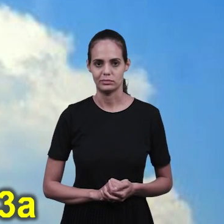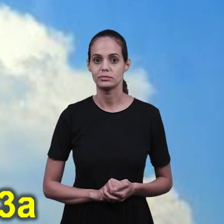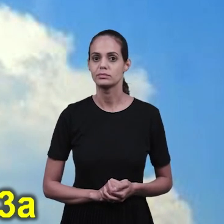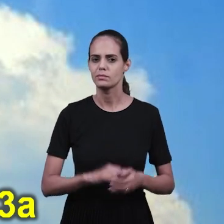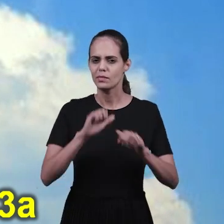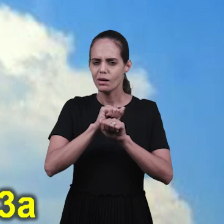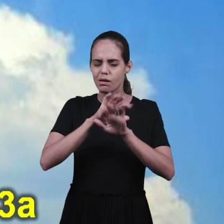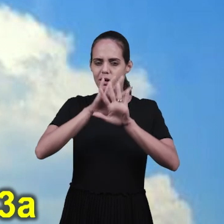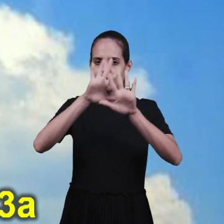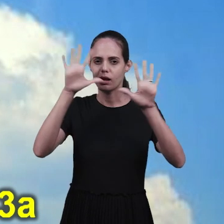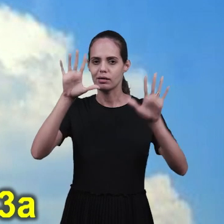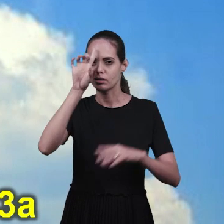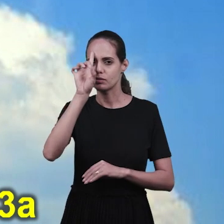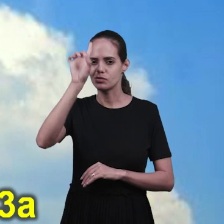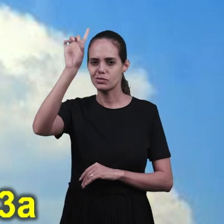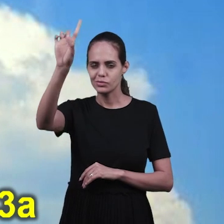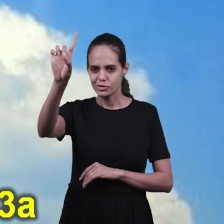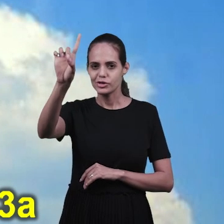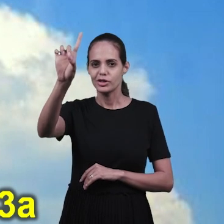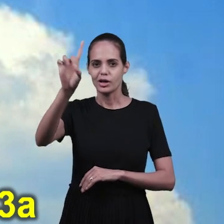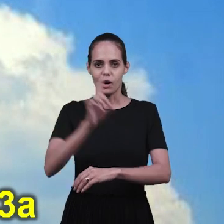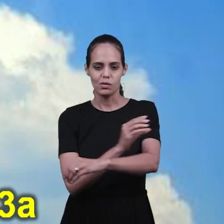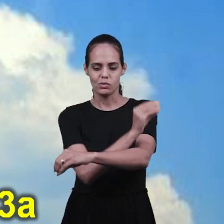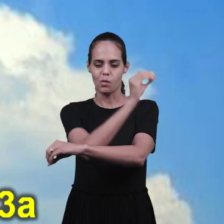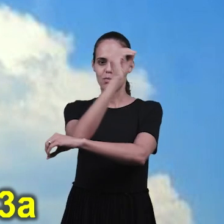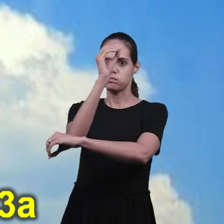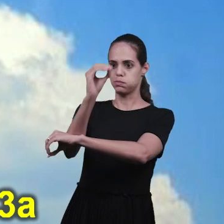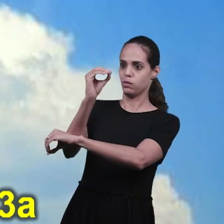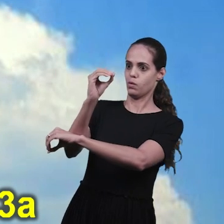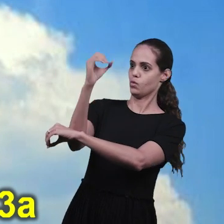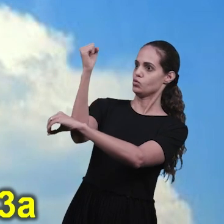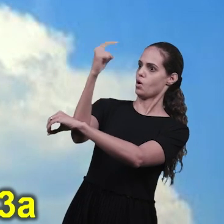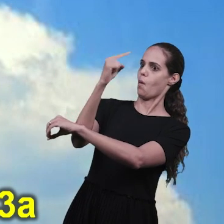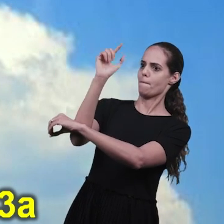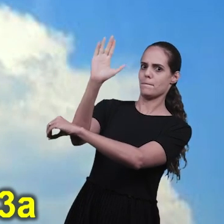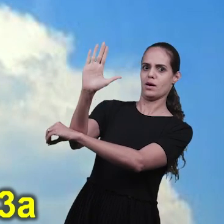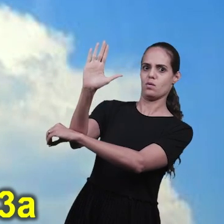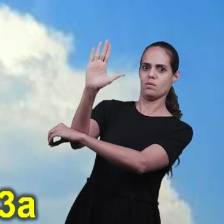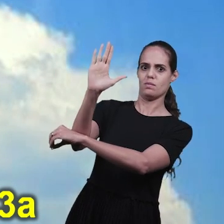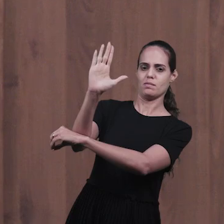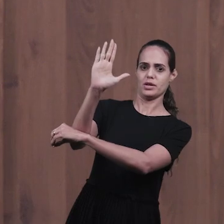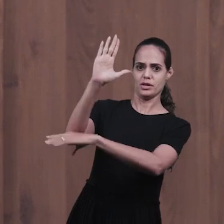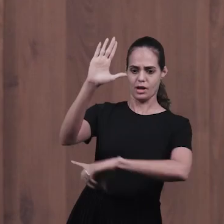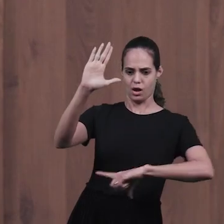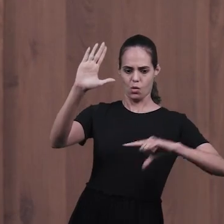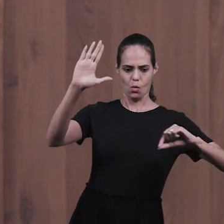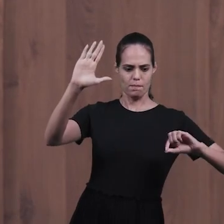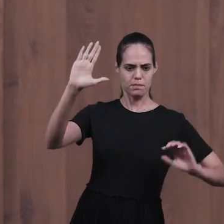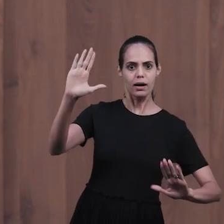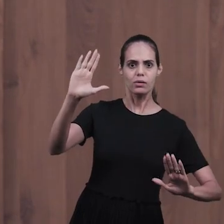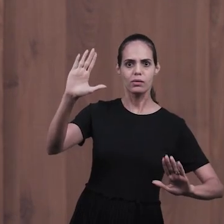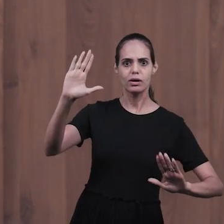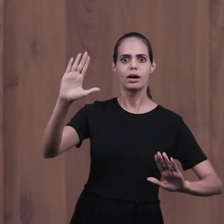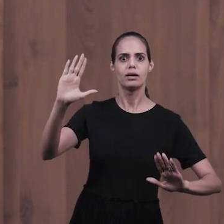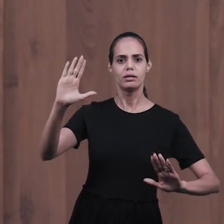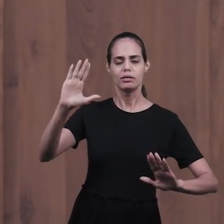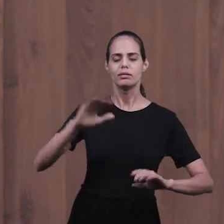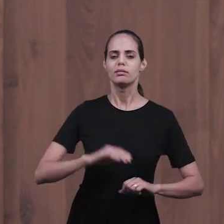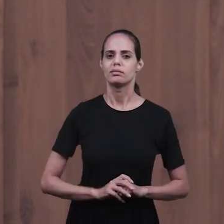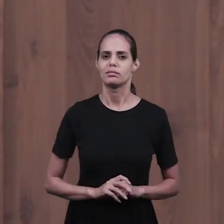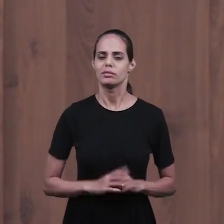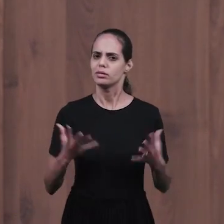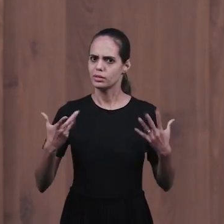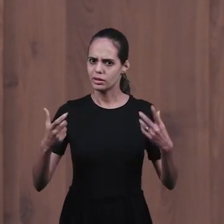pose, se couche avec la clarté de la journée. Notre Dieu a ce pouvoir merveilleux. Et le Seigneur a